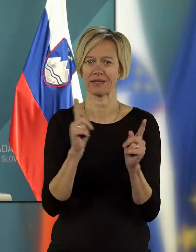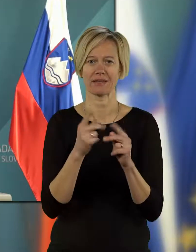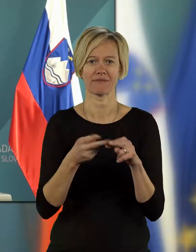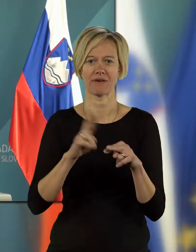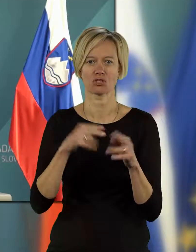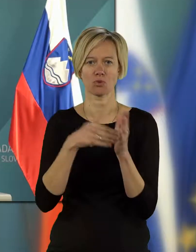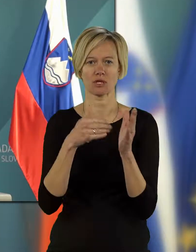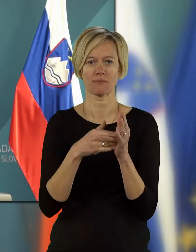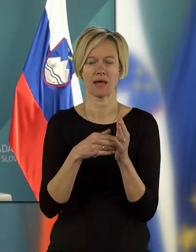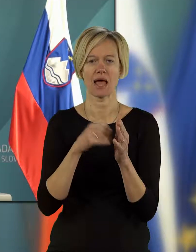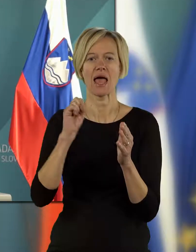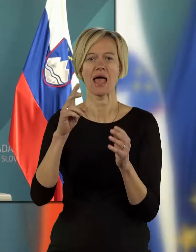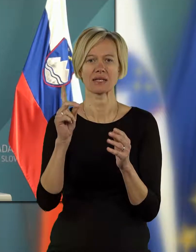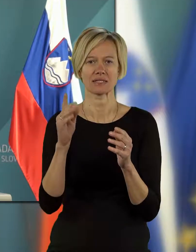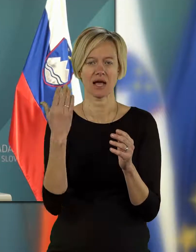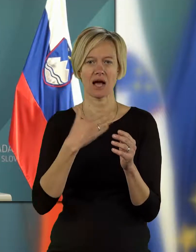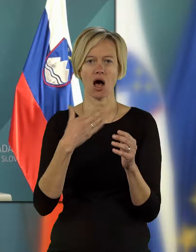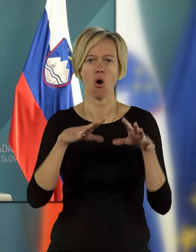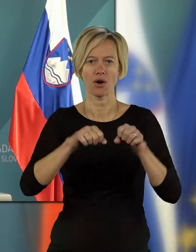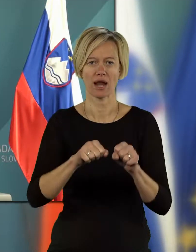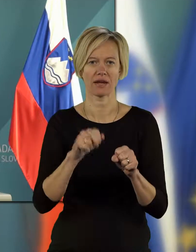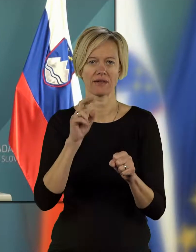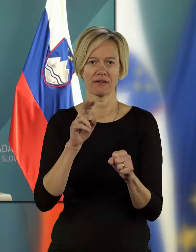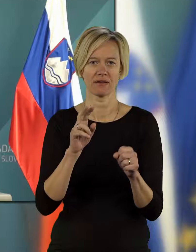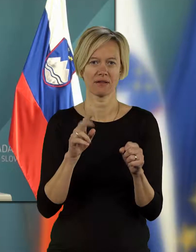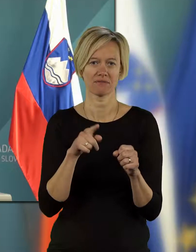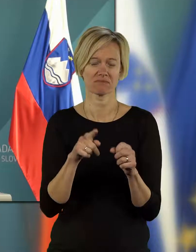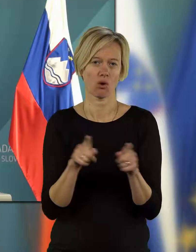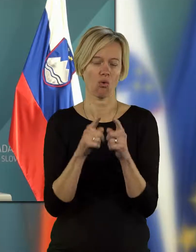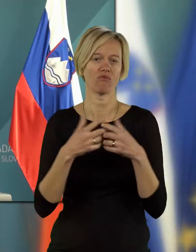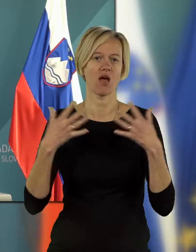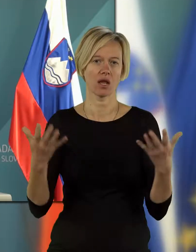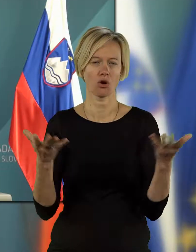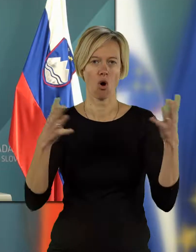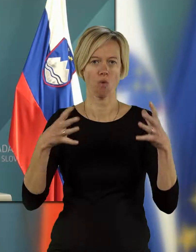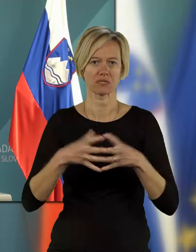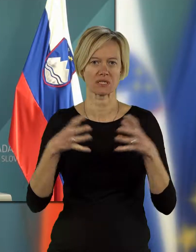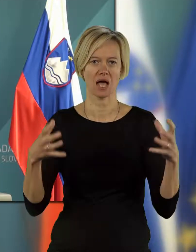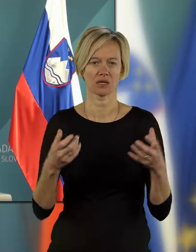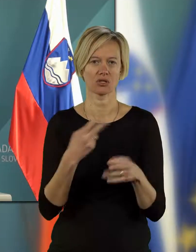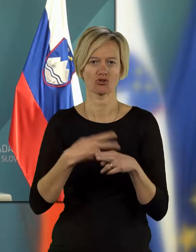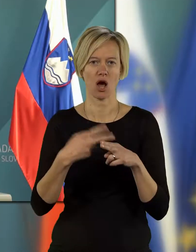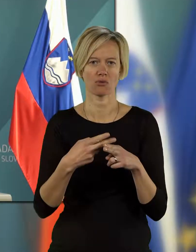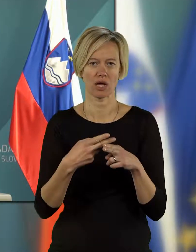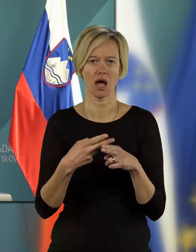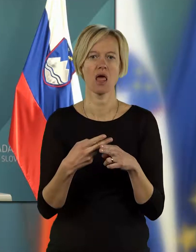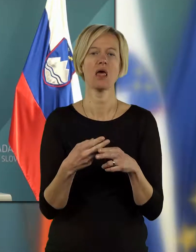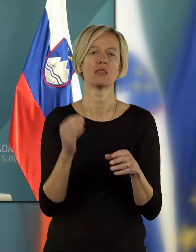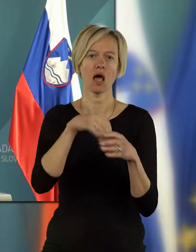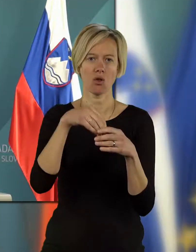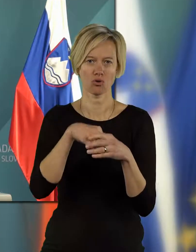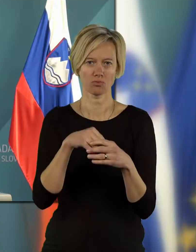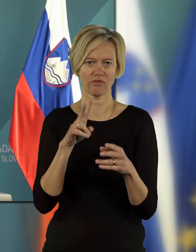več potrebe, da SDH ohrani v lastništvu tako velik obseg državnih naložb oziroma